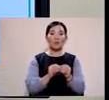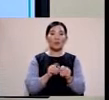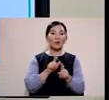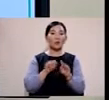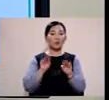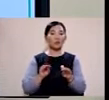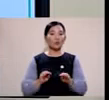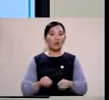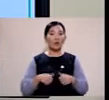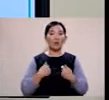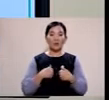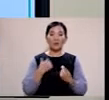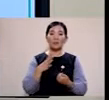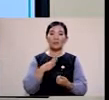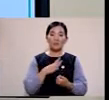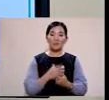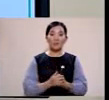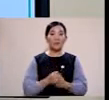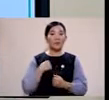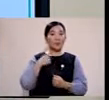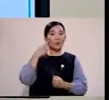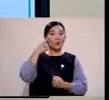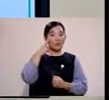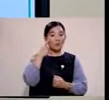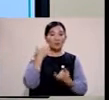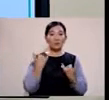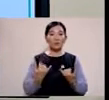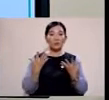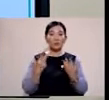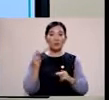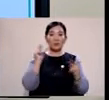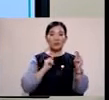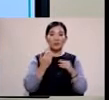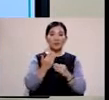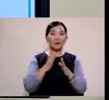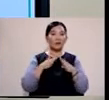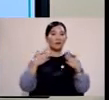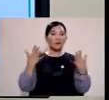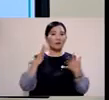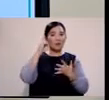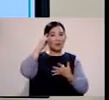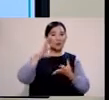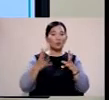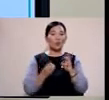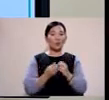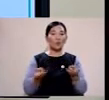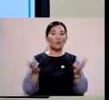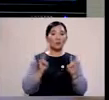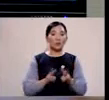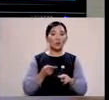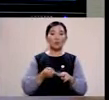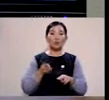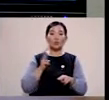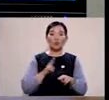gaplar tuzishga harakat qildik. O'ylaymanki, bugungi darsimiz sizda katta taassurot qoldirdi. Shuning